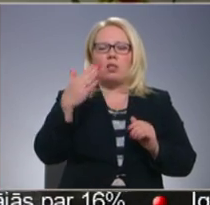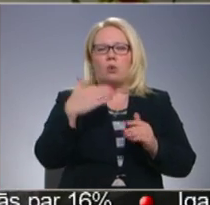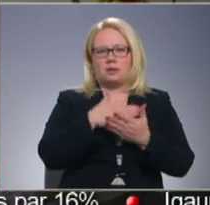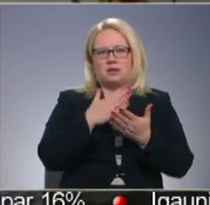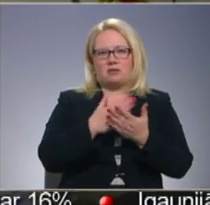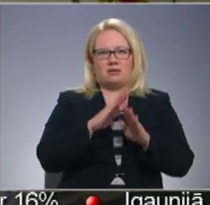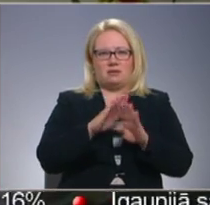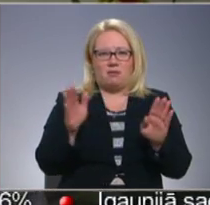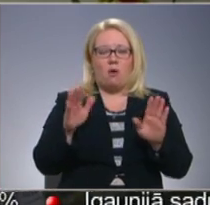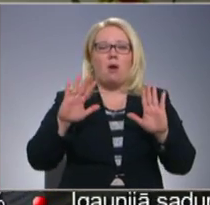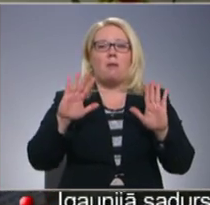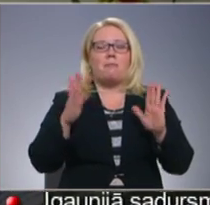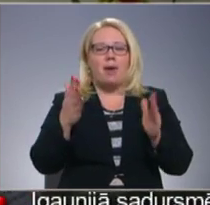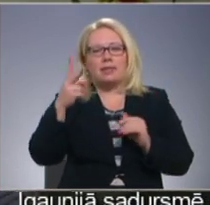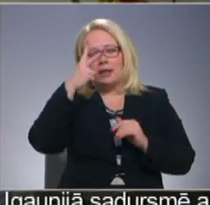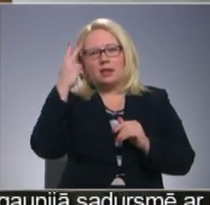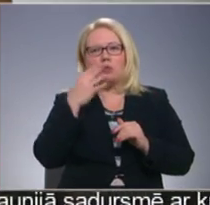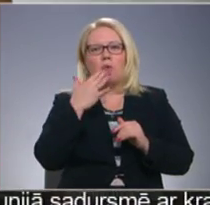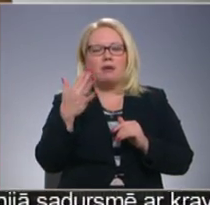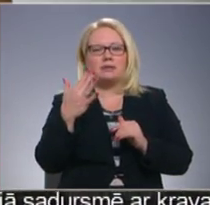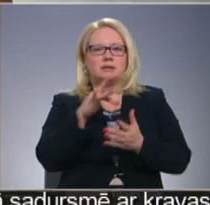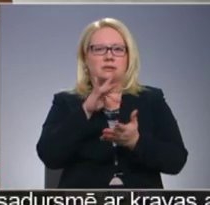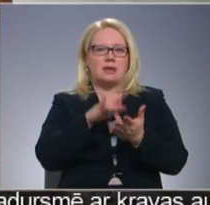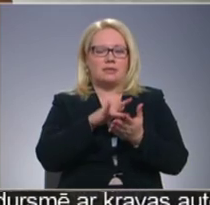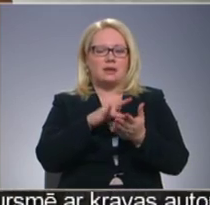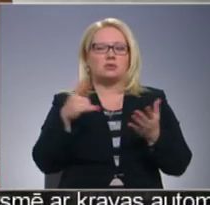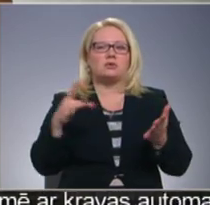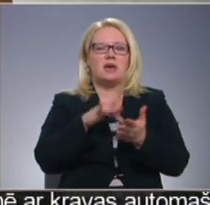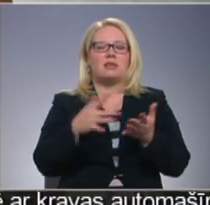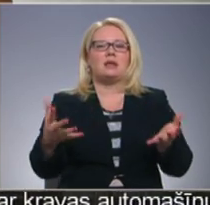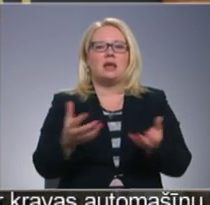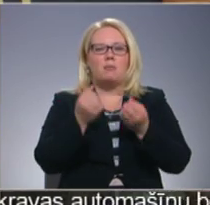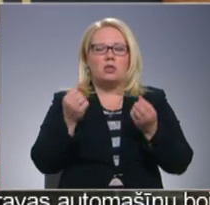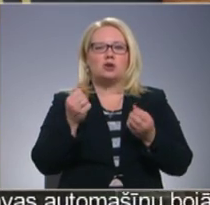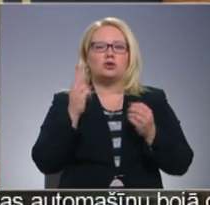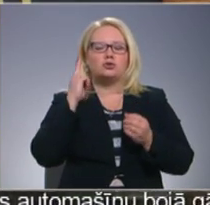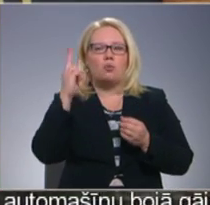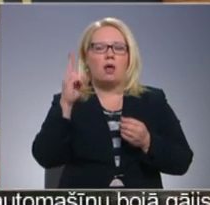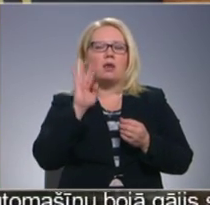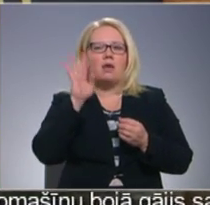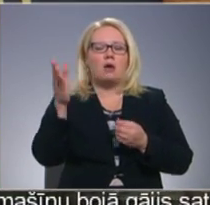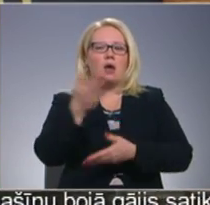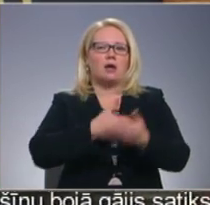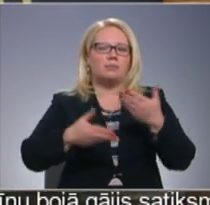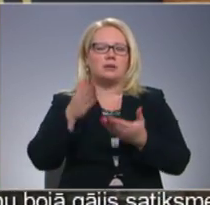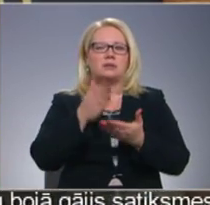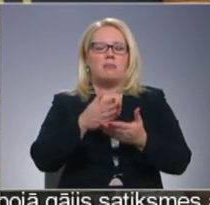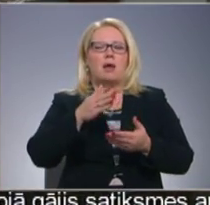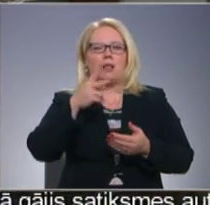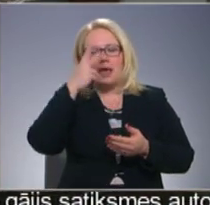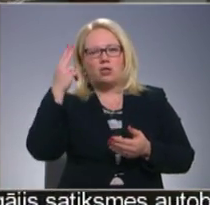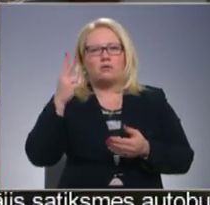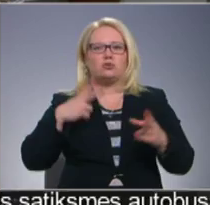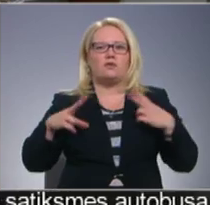bet lituānistikas centrs. Centra dibināšana par būtisku soli nākotnes sadarbības attīstībā starp Lietuvas